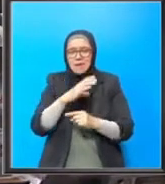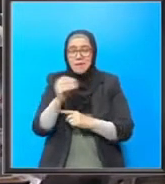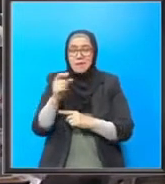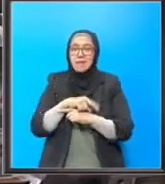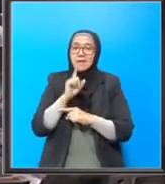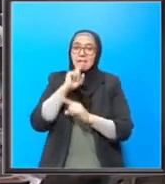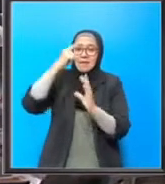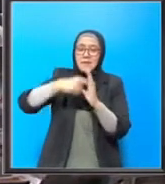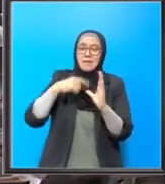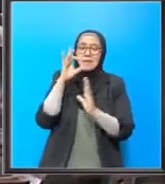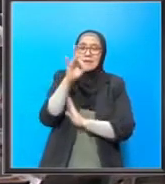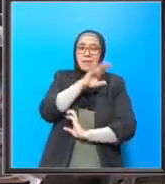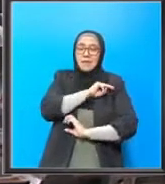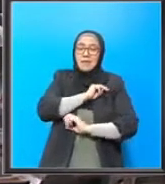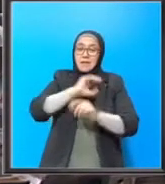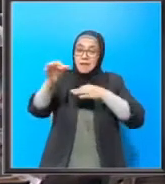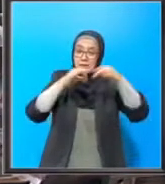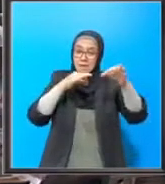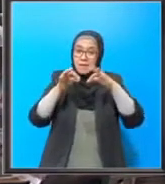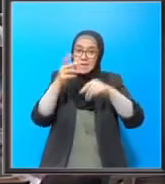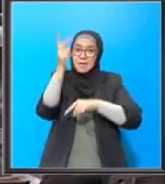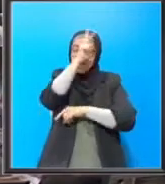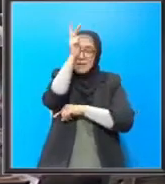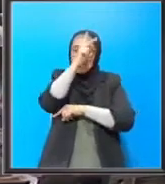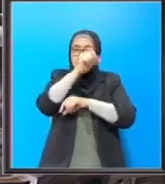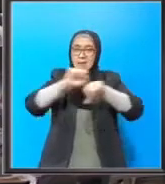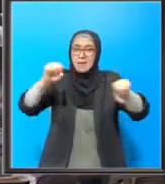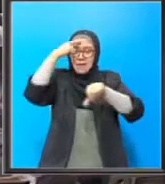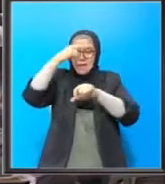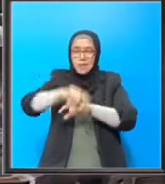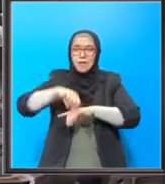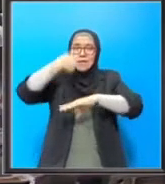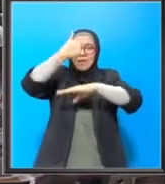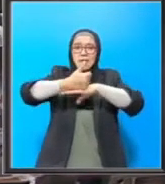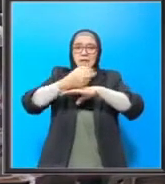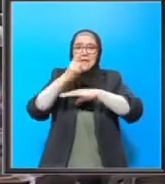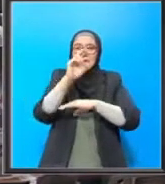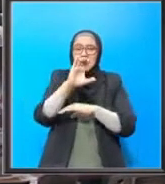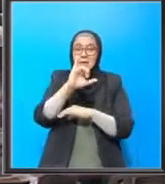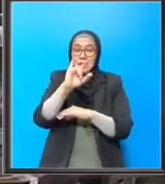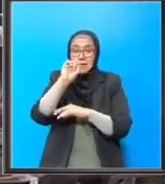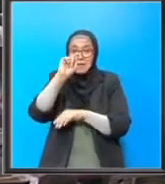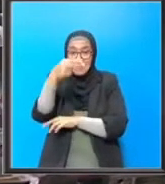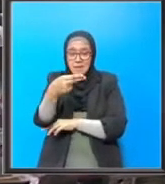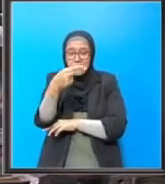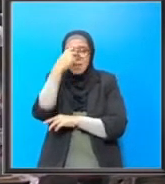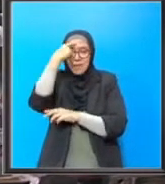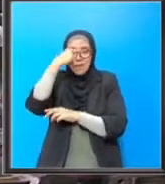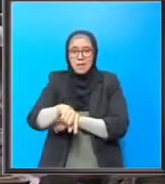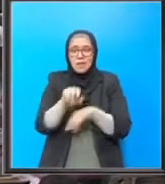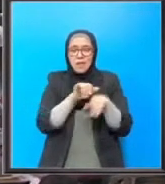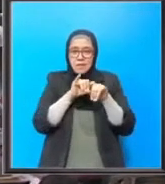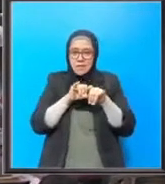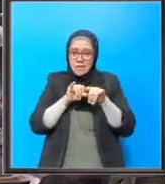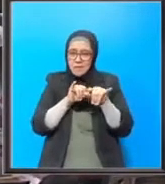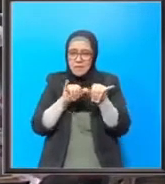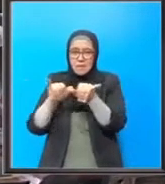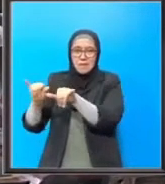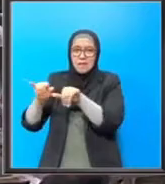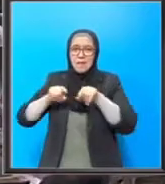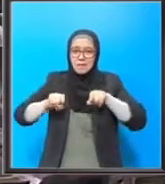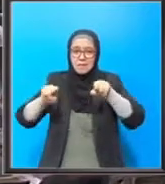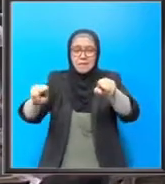khususnya pengusaha boat ke pulau song-song dalam menyerang sekian data pengungsi